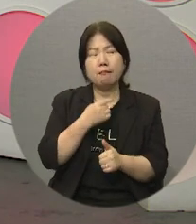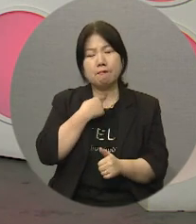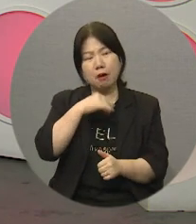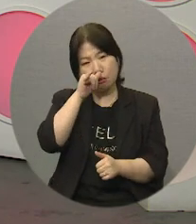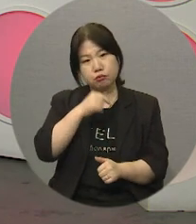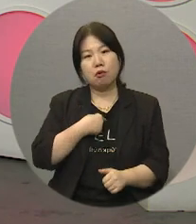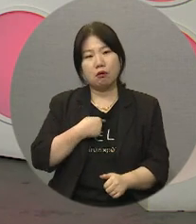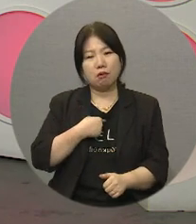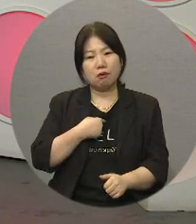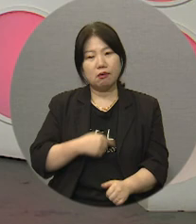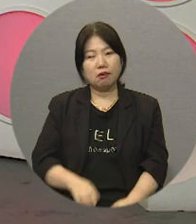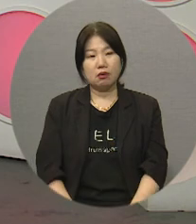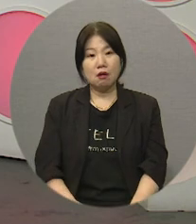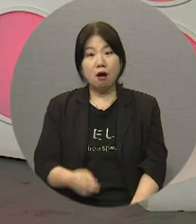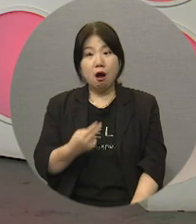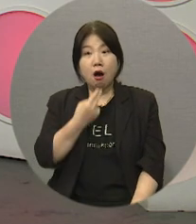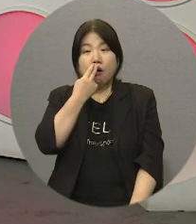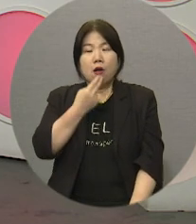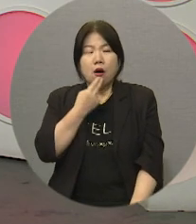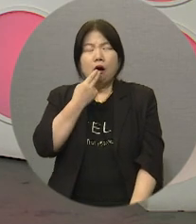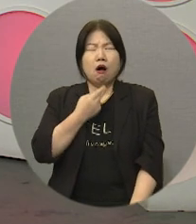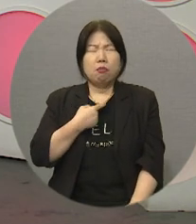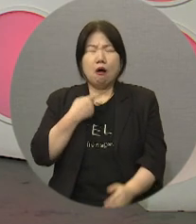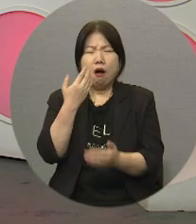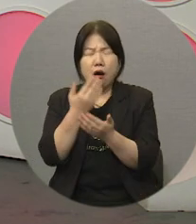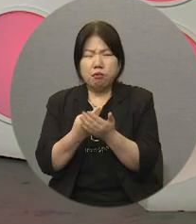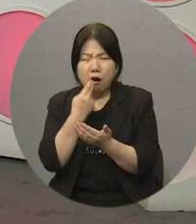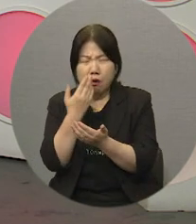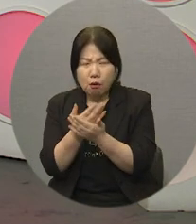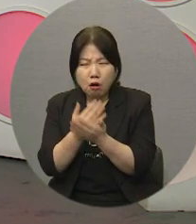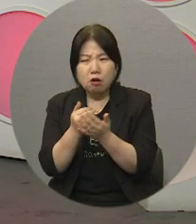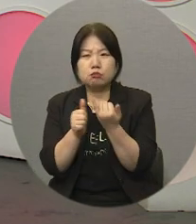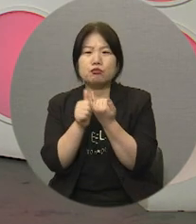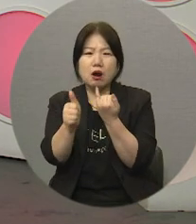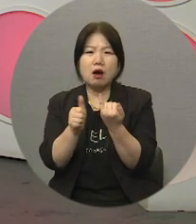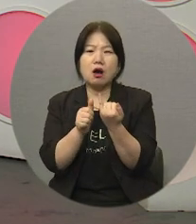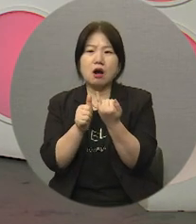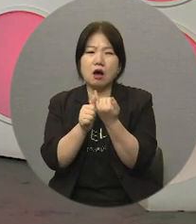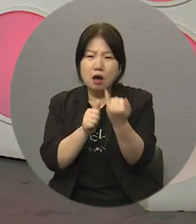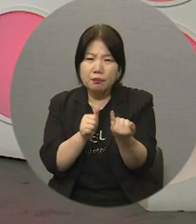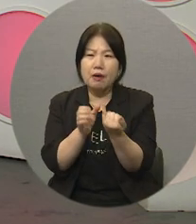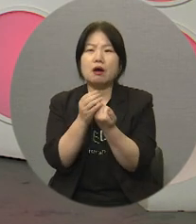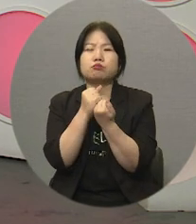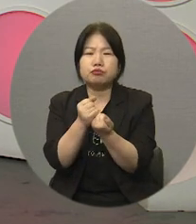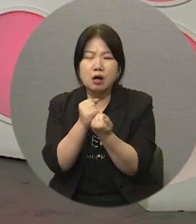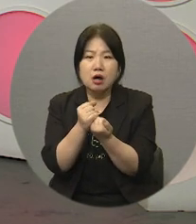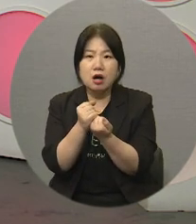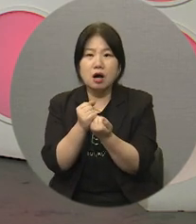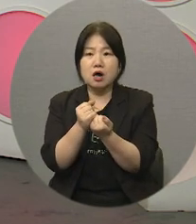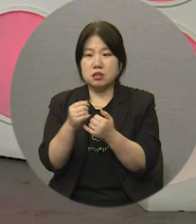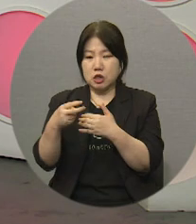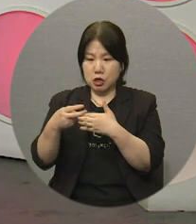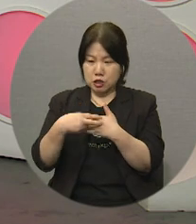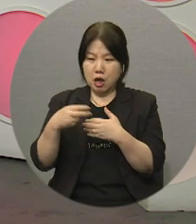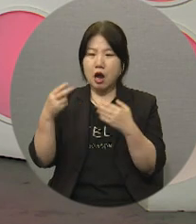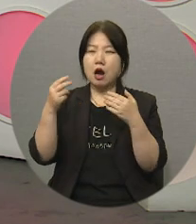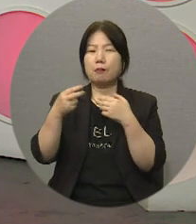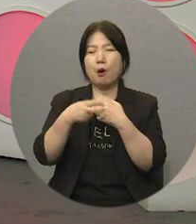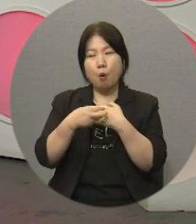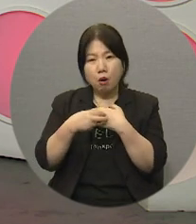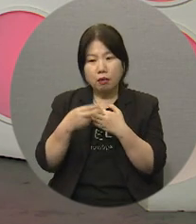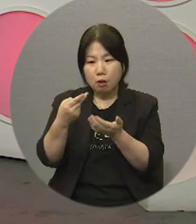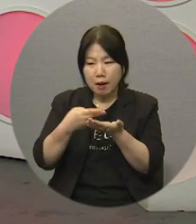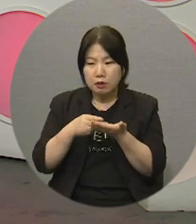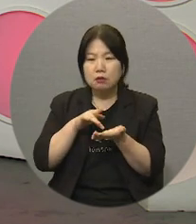있었습니다. 숨이 쉬어지지 않아 살려달라고 아내에게 매달리며 대학병원에서 받은 약도 2년이 지나자